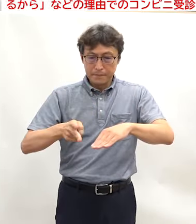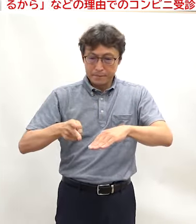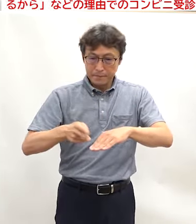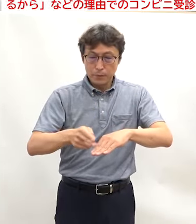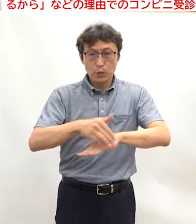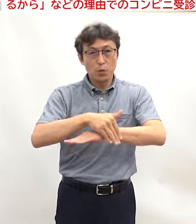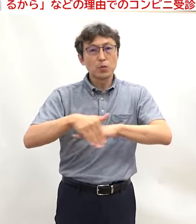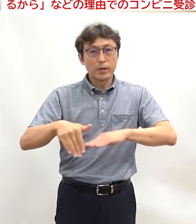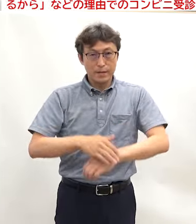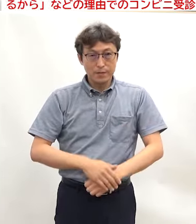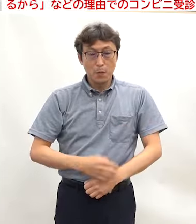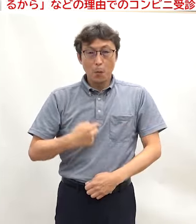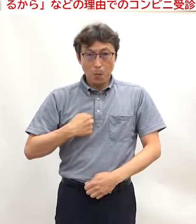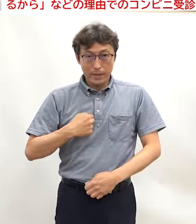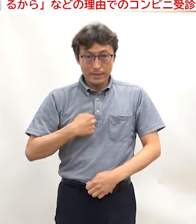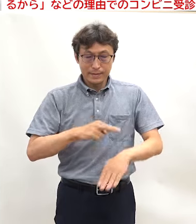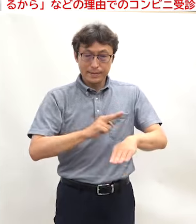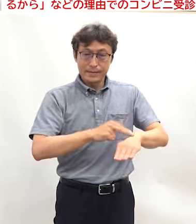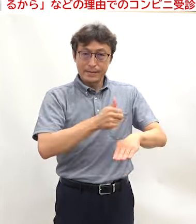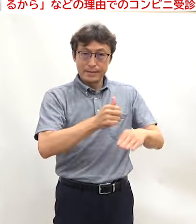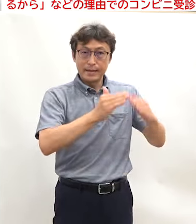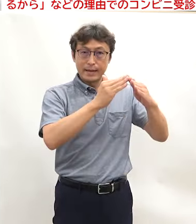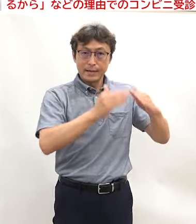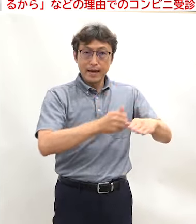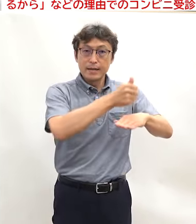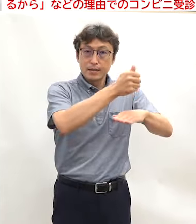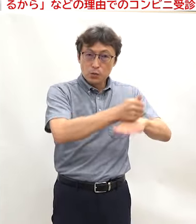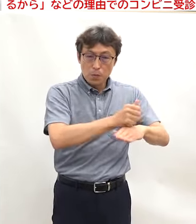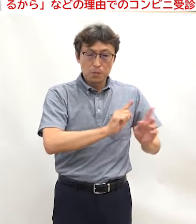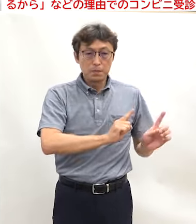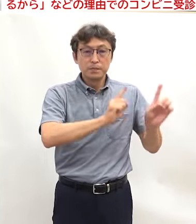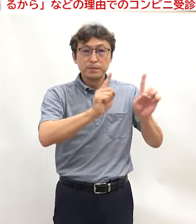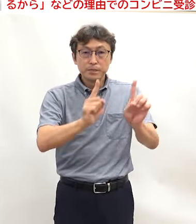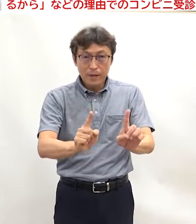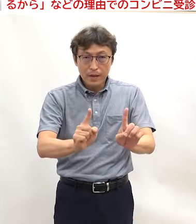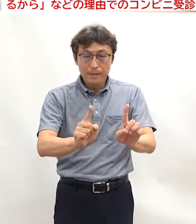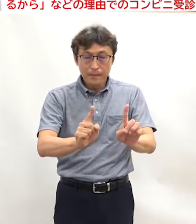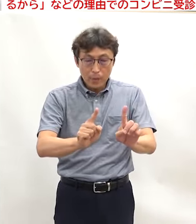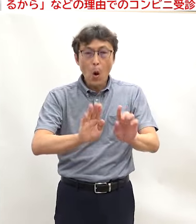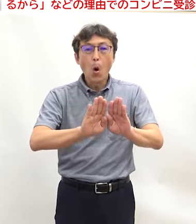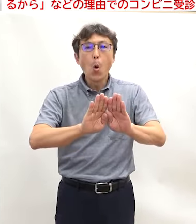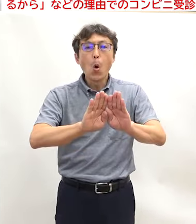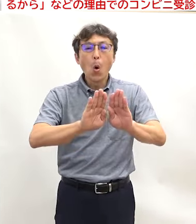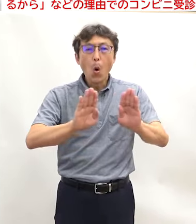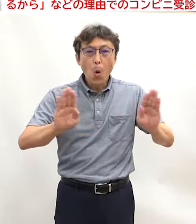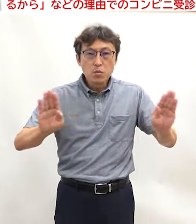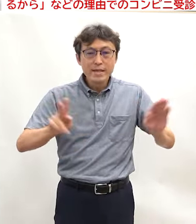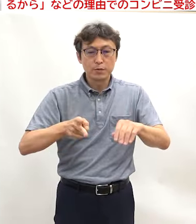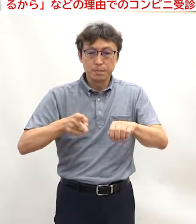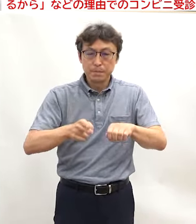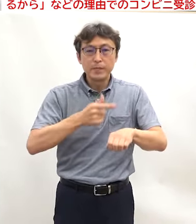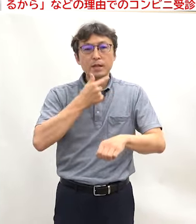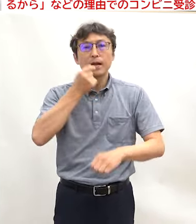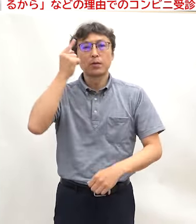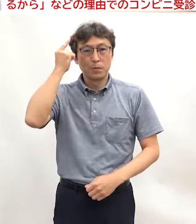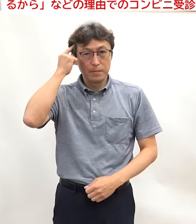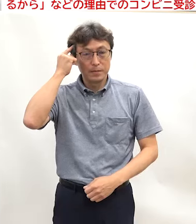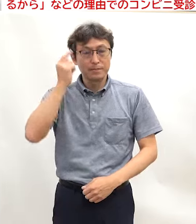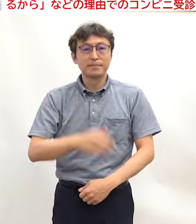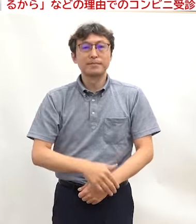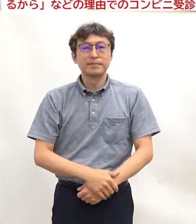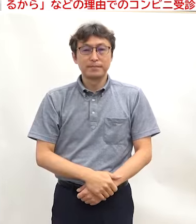と、医師会長で、オープニングを、させていただきたいというふうに思っております。ま